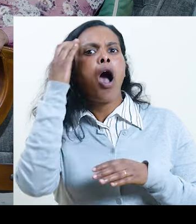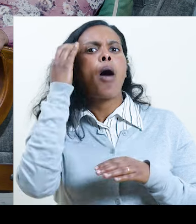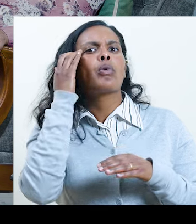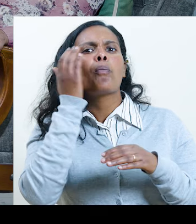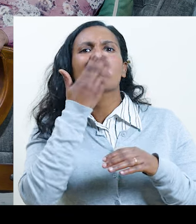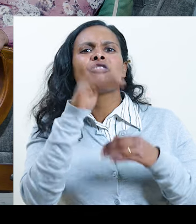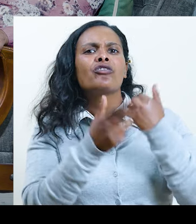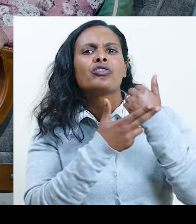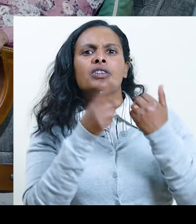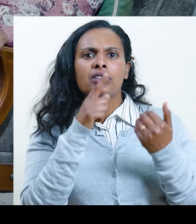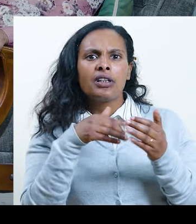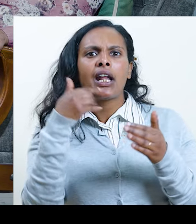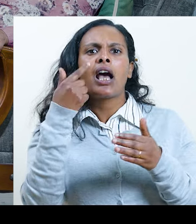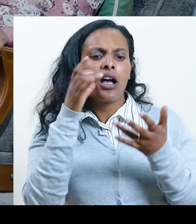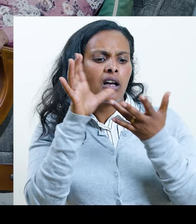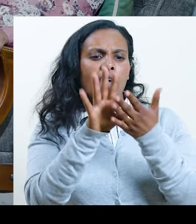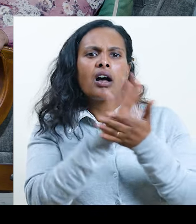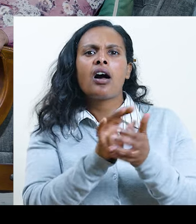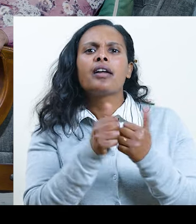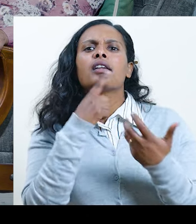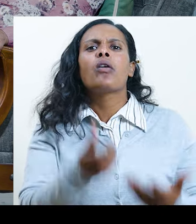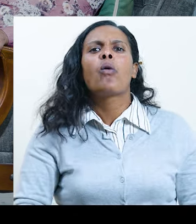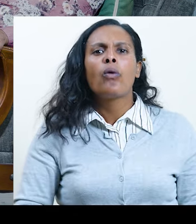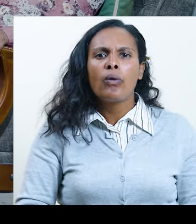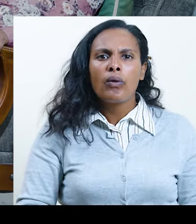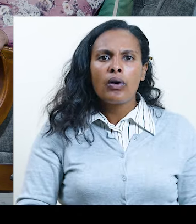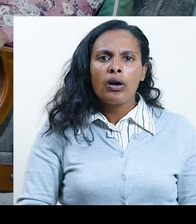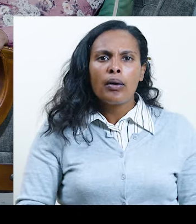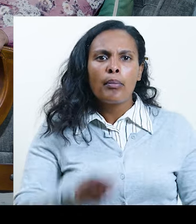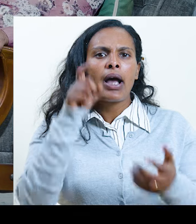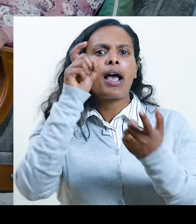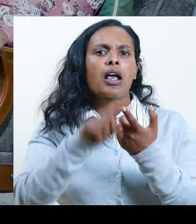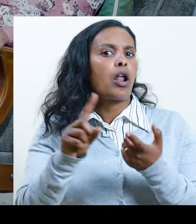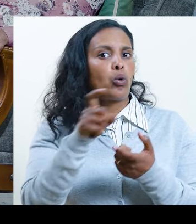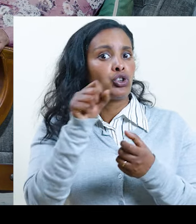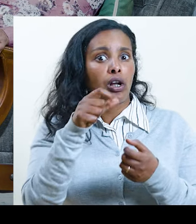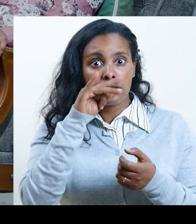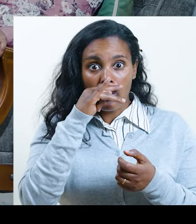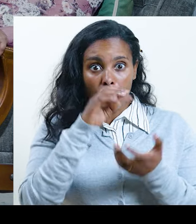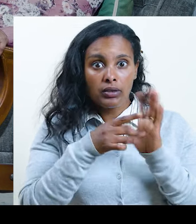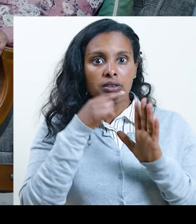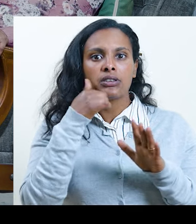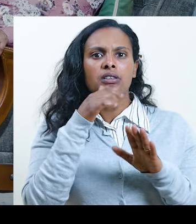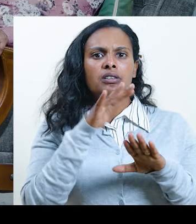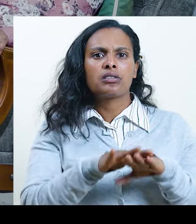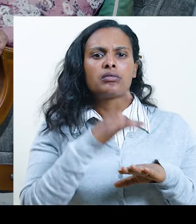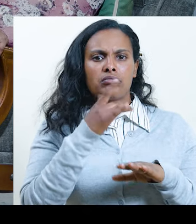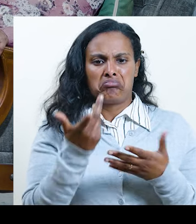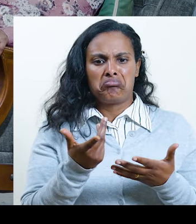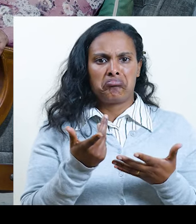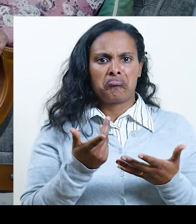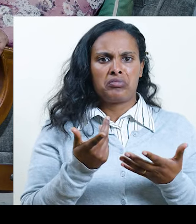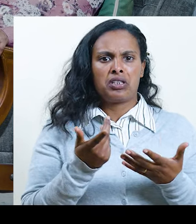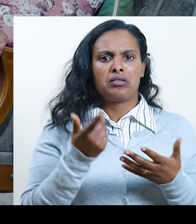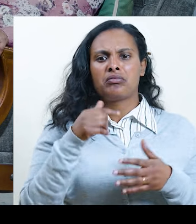ነው ይዞ የሚያድገው? ከዛ ነገ ትዳር ይመሰርታል አይደለ? ይሄ ልጅ በቀለኛ ነው የምናደርገው። ሴት ልጅ ተረግጣ